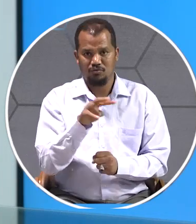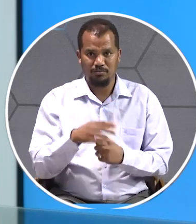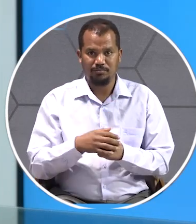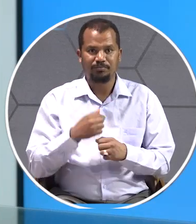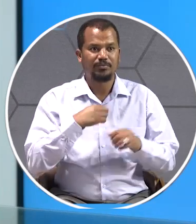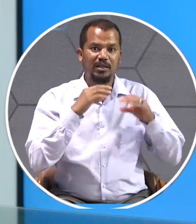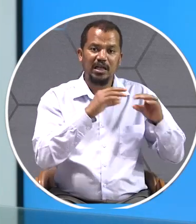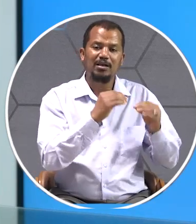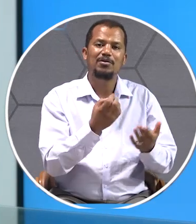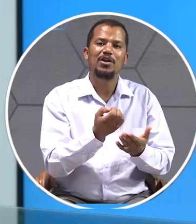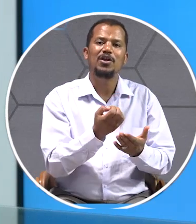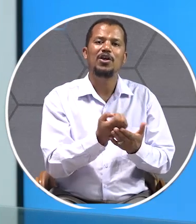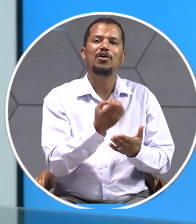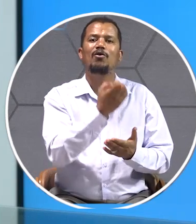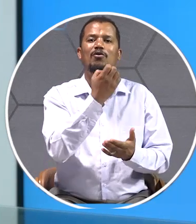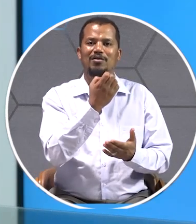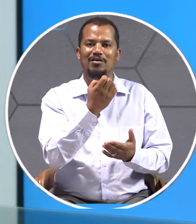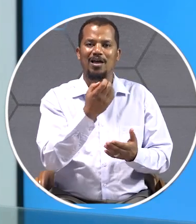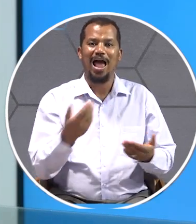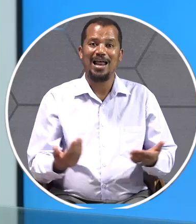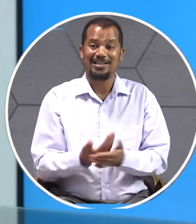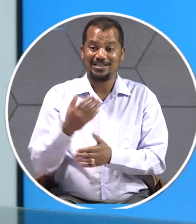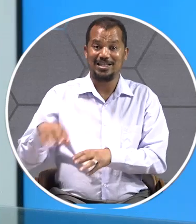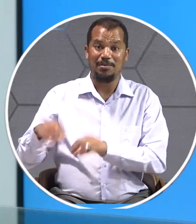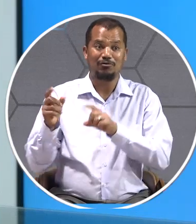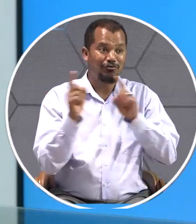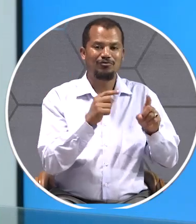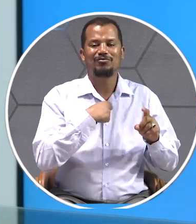ሳስተምር ኢኮኖሚክስንም እንደጋጣሚ ፍሬሽማን እንደዚህ አስተምር ነበር